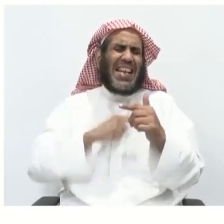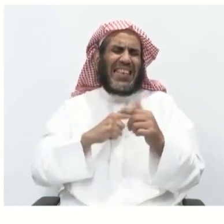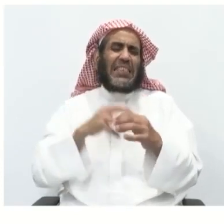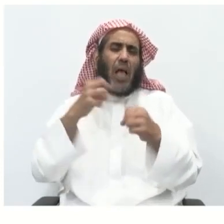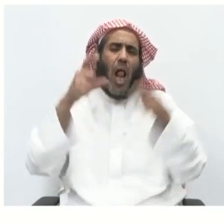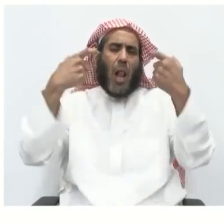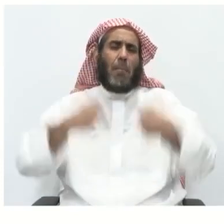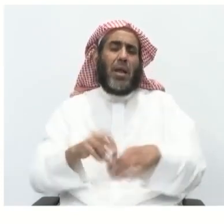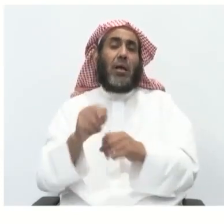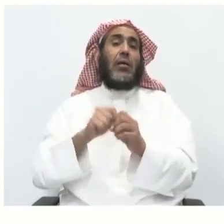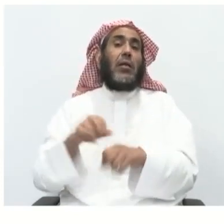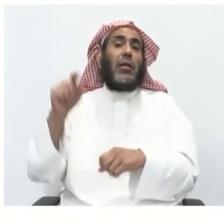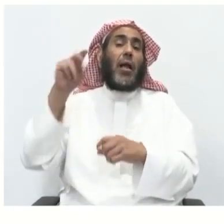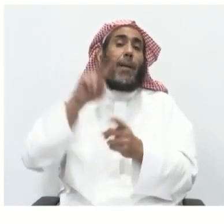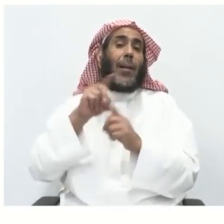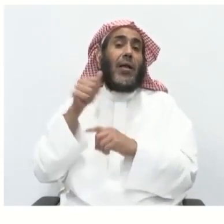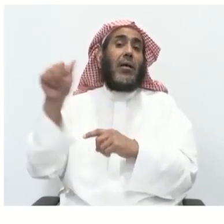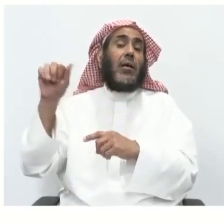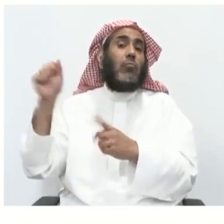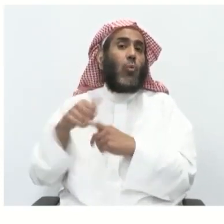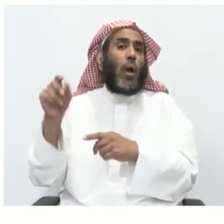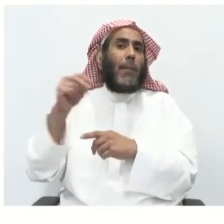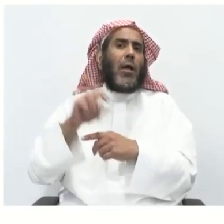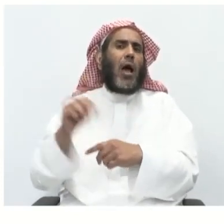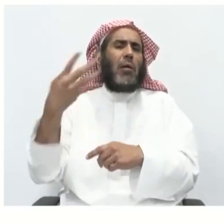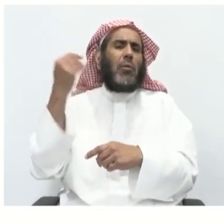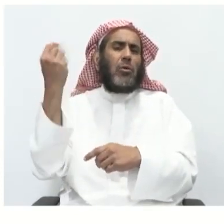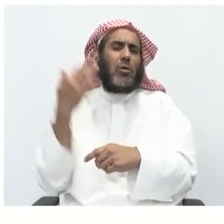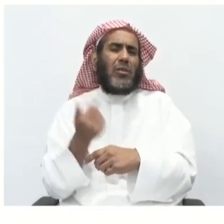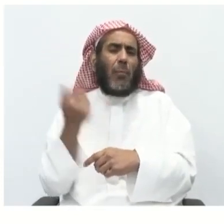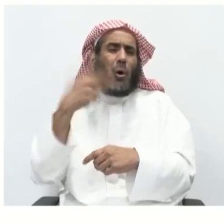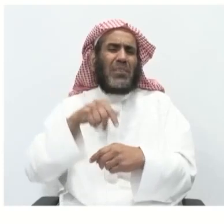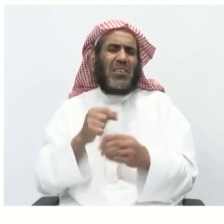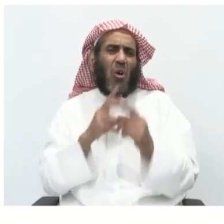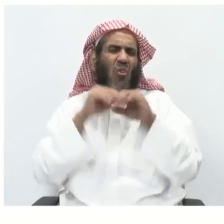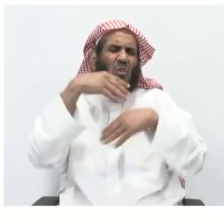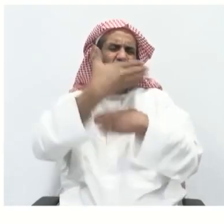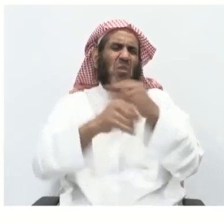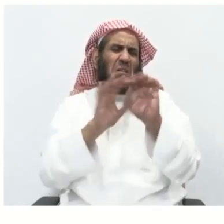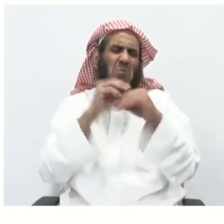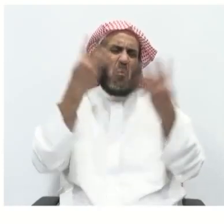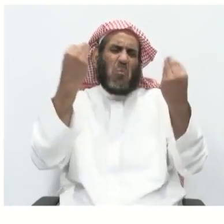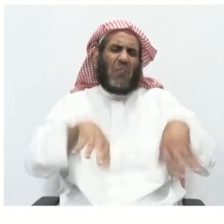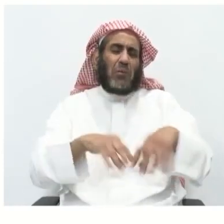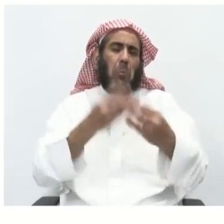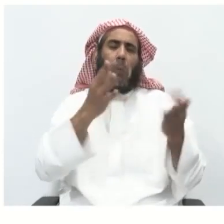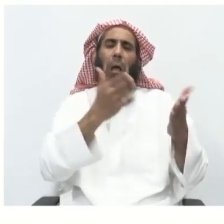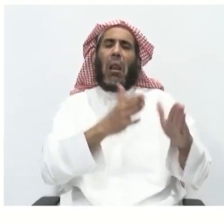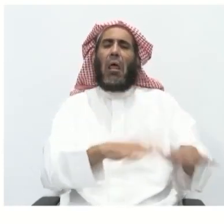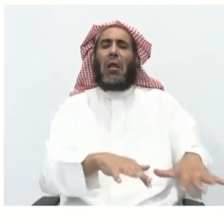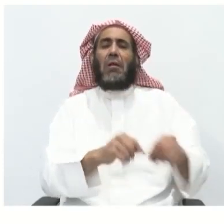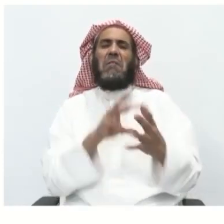البي اي 457 يفقد هذا الغلاف شكله وينهار لاحظ معي ان الغلاف هنا